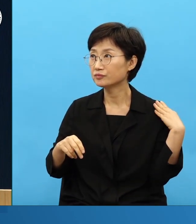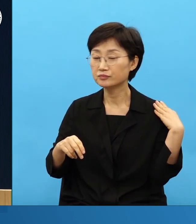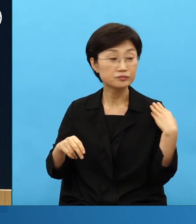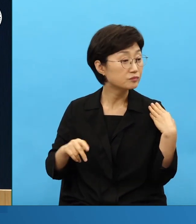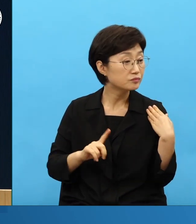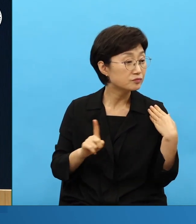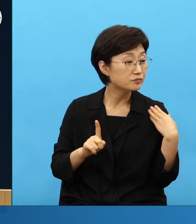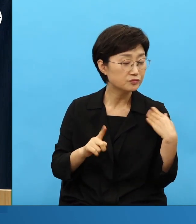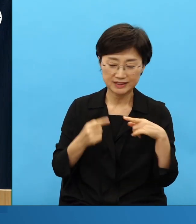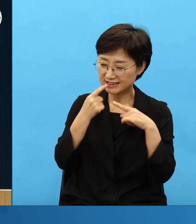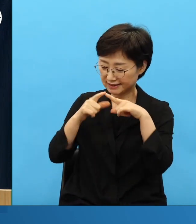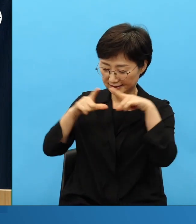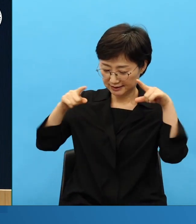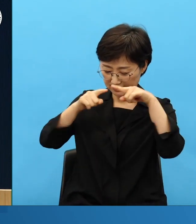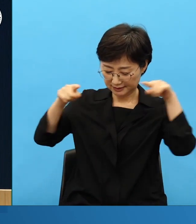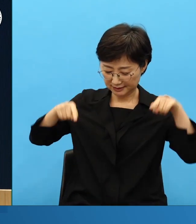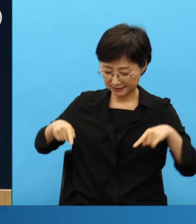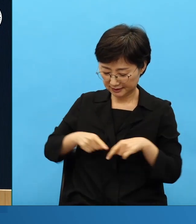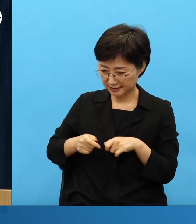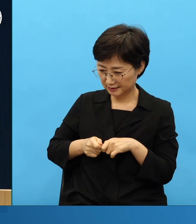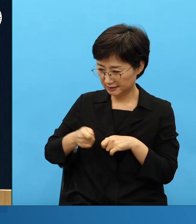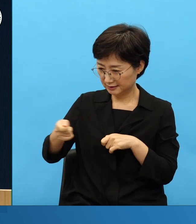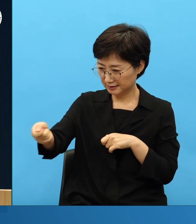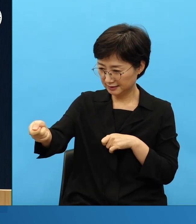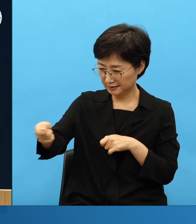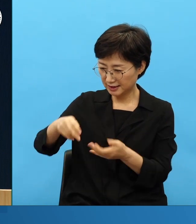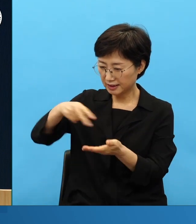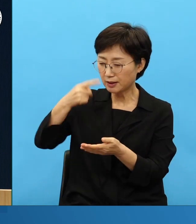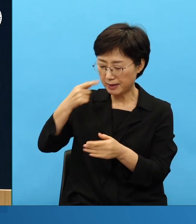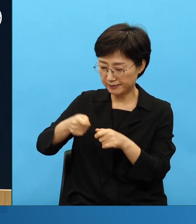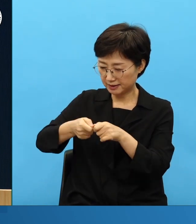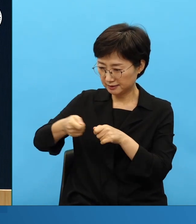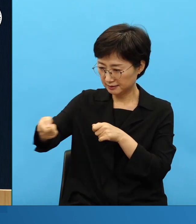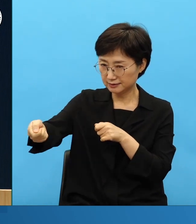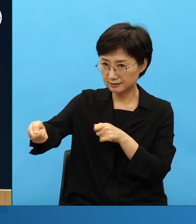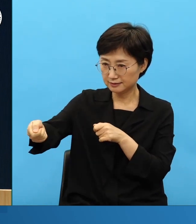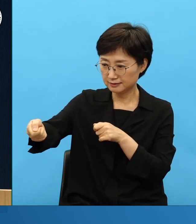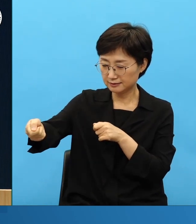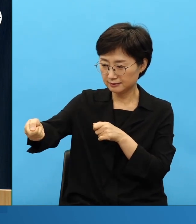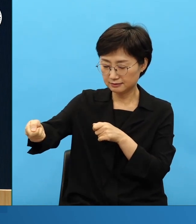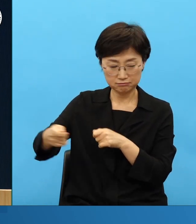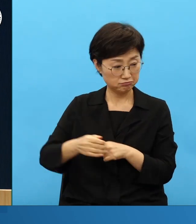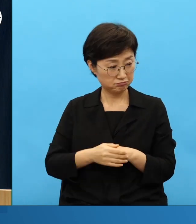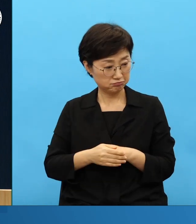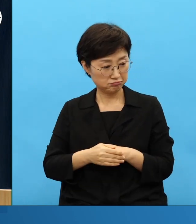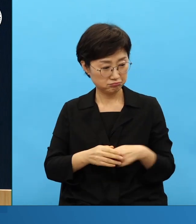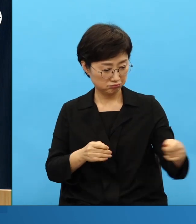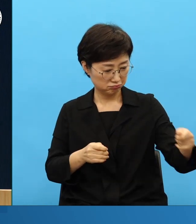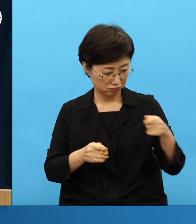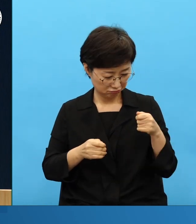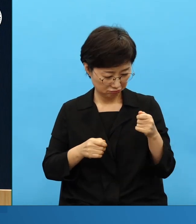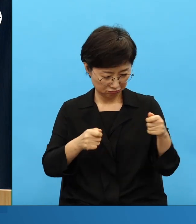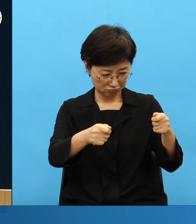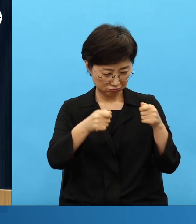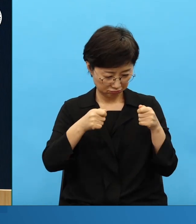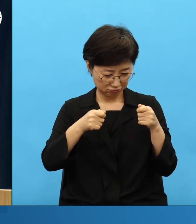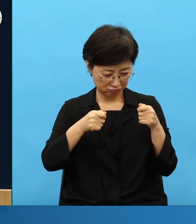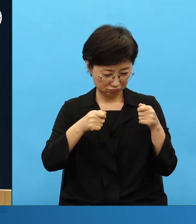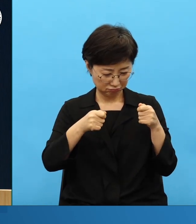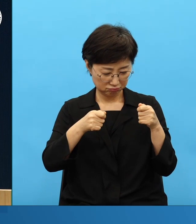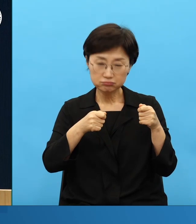이렇게 종이를 한 개 주는 겁니다. And as I happened to pass by, they handed me a bundle of paper. 근데 서서 이렇게